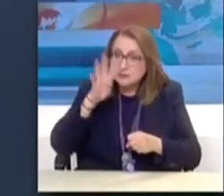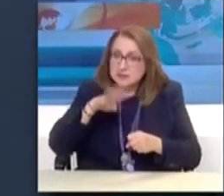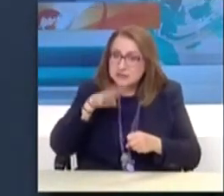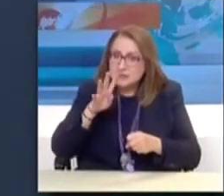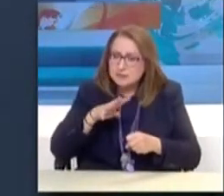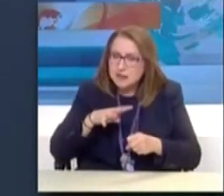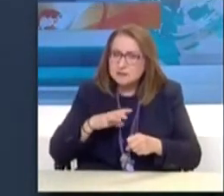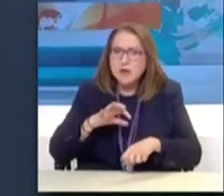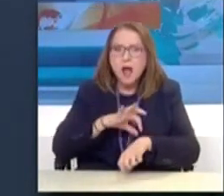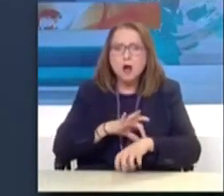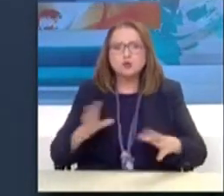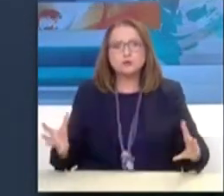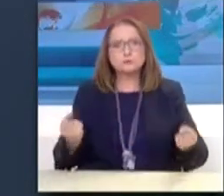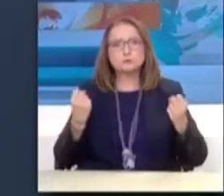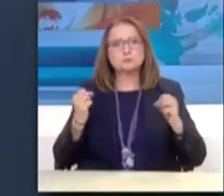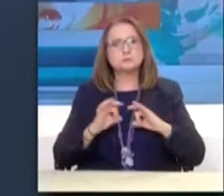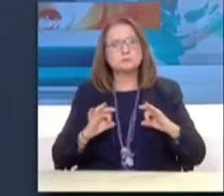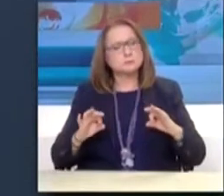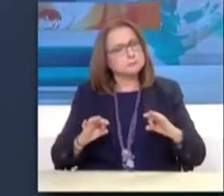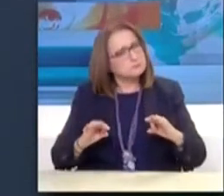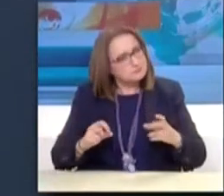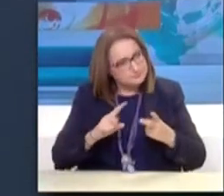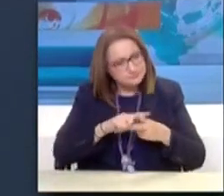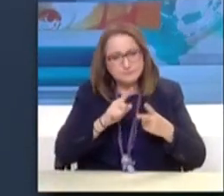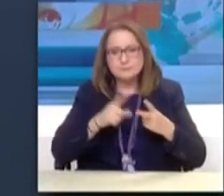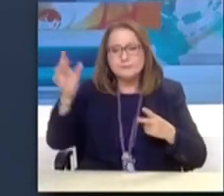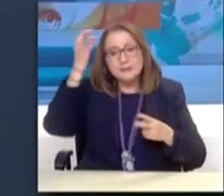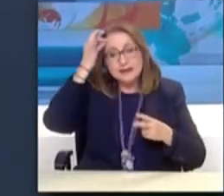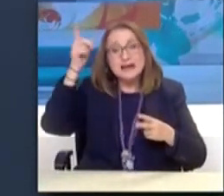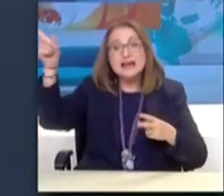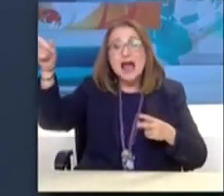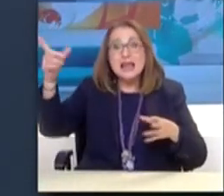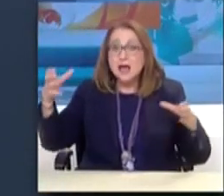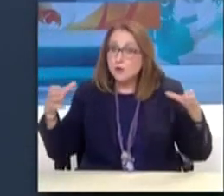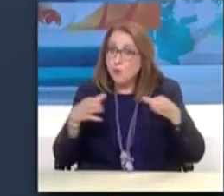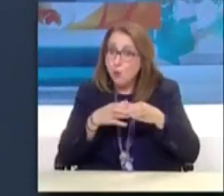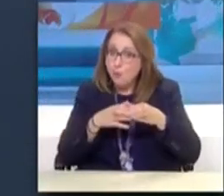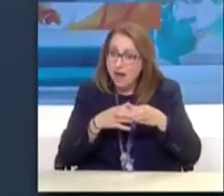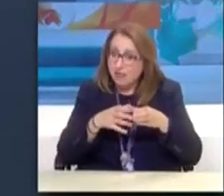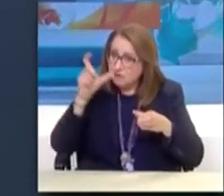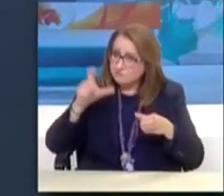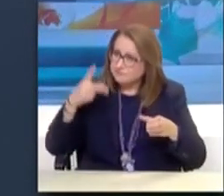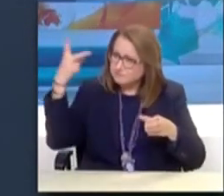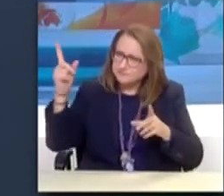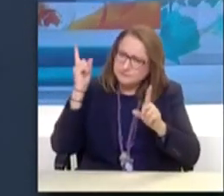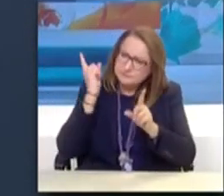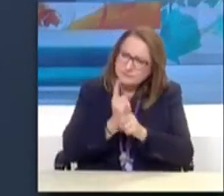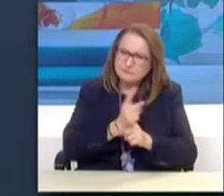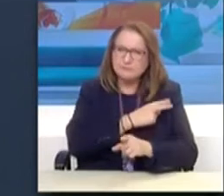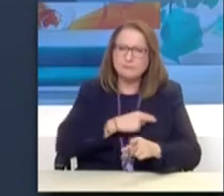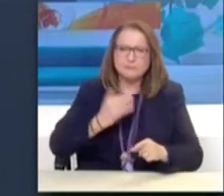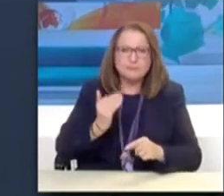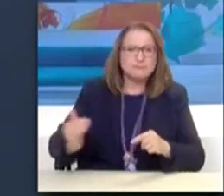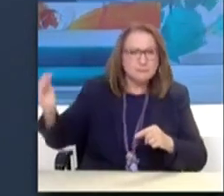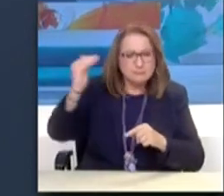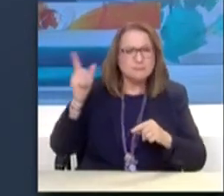Επίσης, ερευνητική ομάδα της Γαλλίας από ομάδα του διάσημου καθηγητή λοιμόξεων κ. Ραούλτ χρησιμοποίησε σχήμα